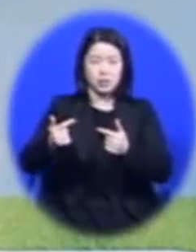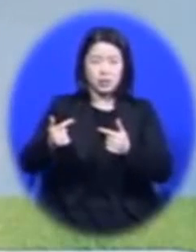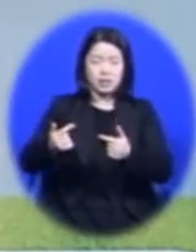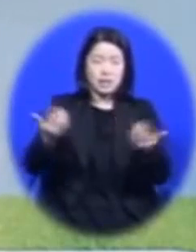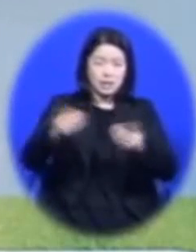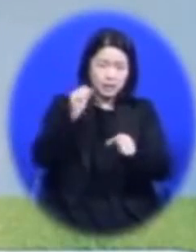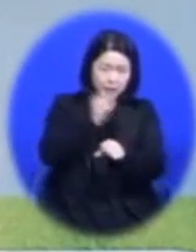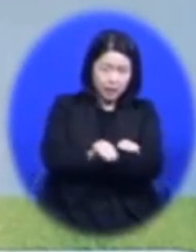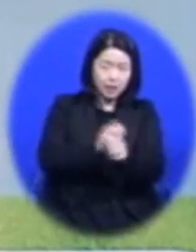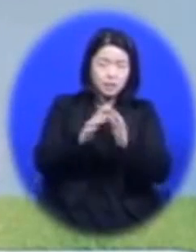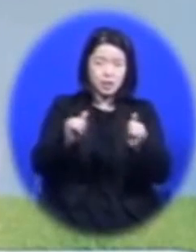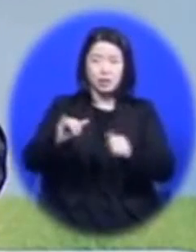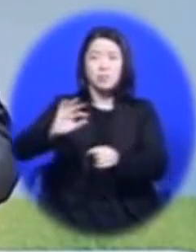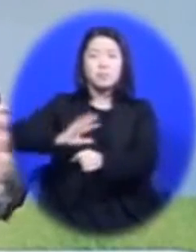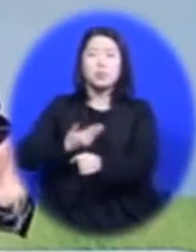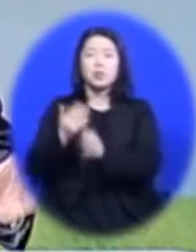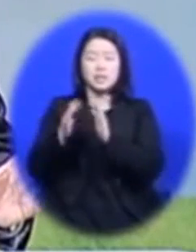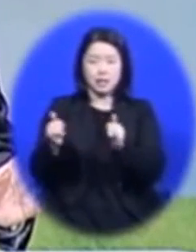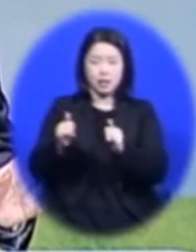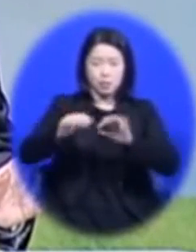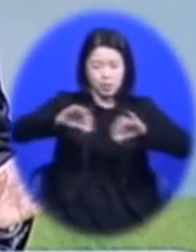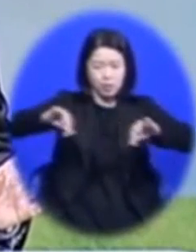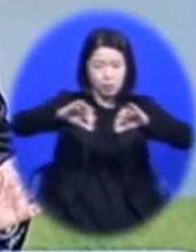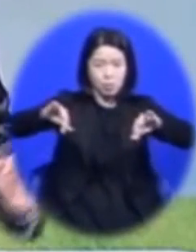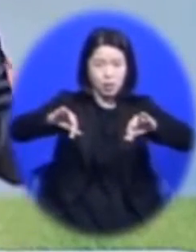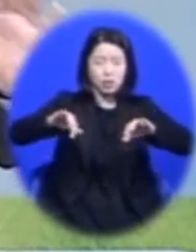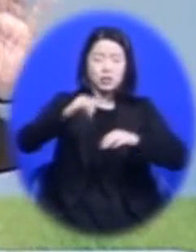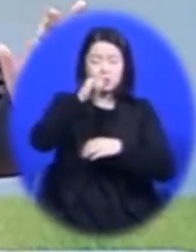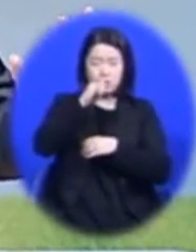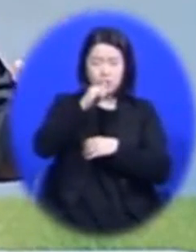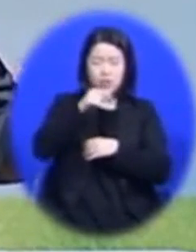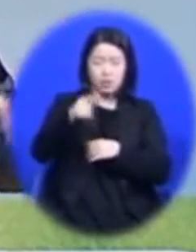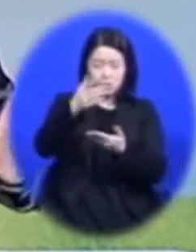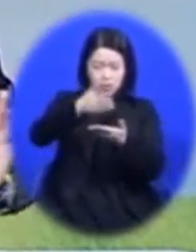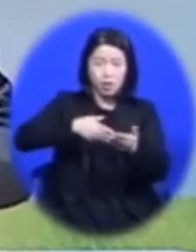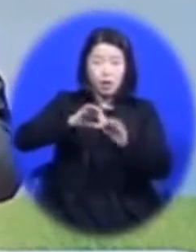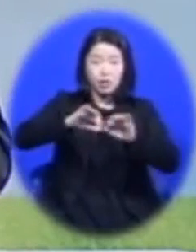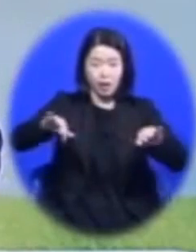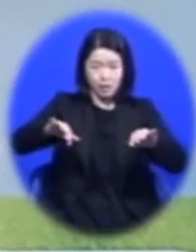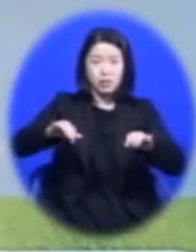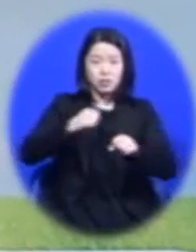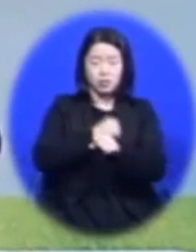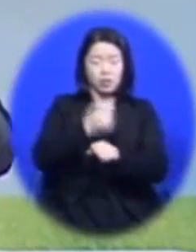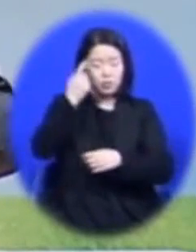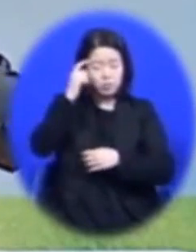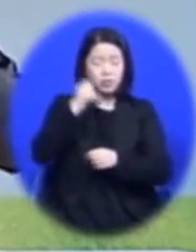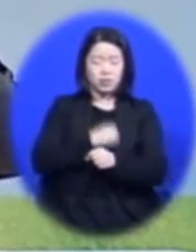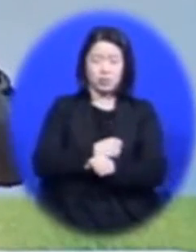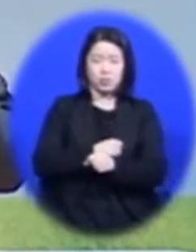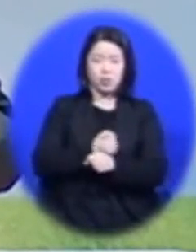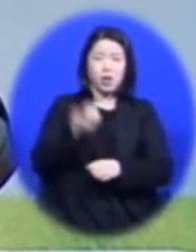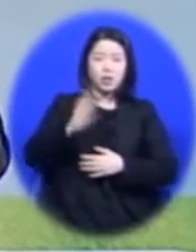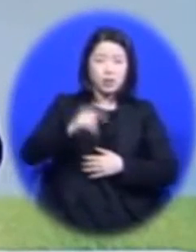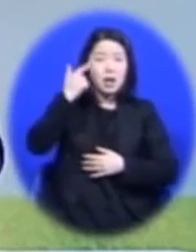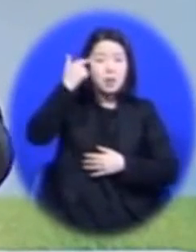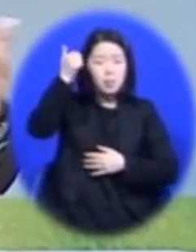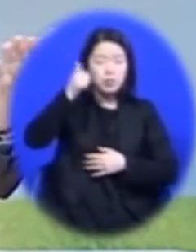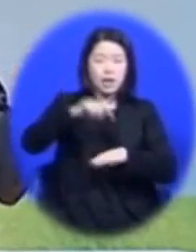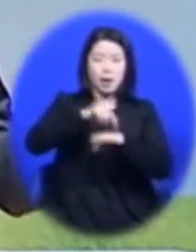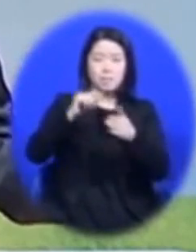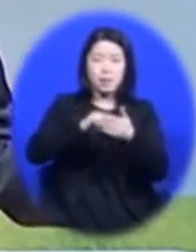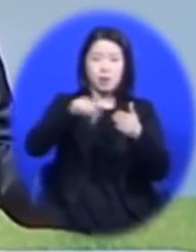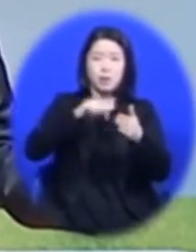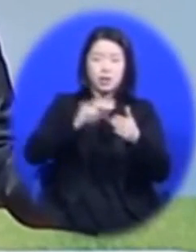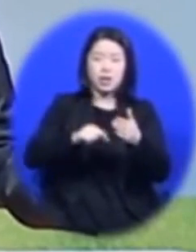일 못하는 사람이 있고 사람은 그런 거잖아요. 그렇게 나뉘는 거잖아요. 근데 목사님 마음 안에 사람이